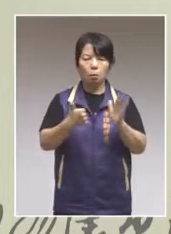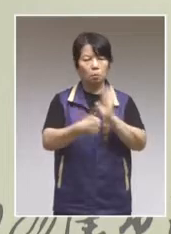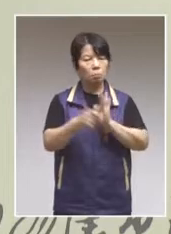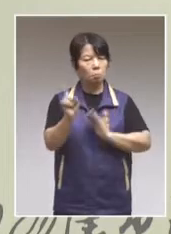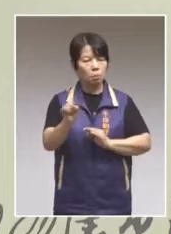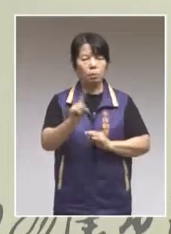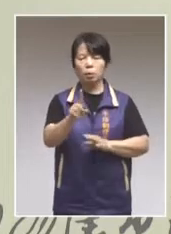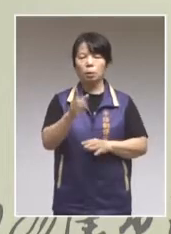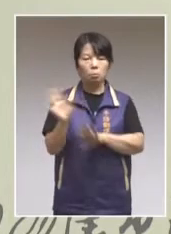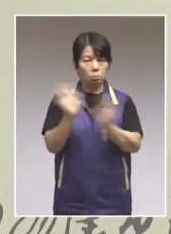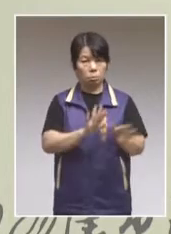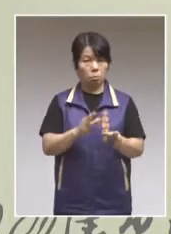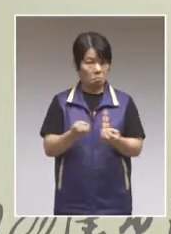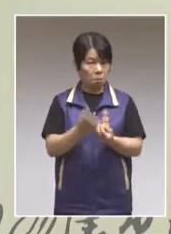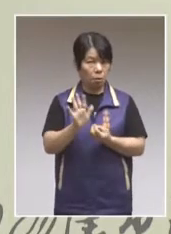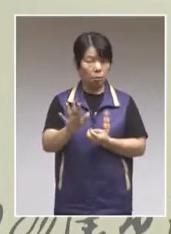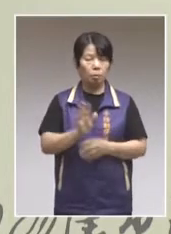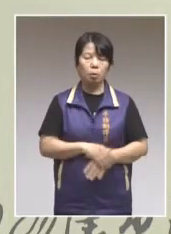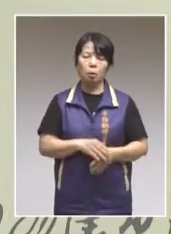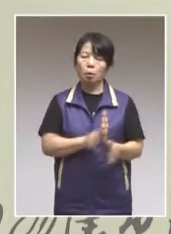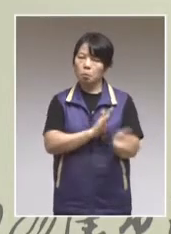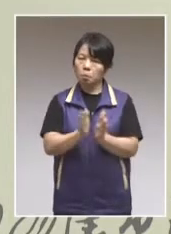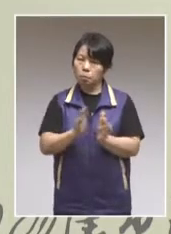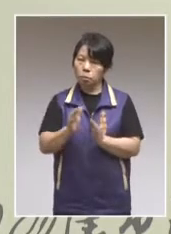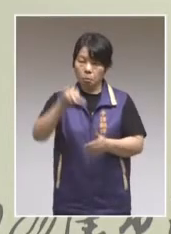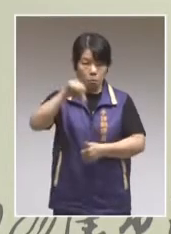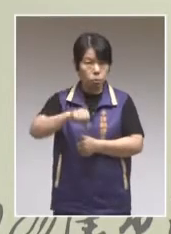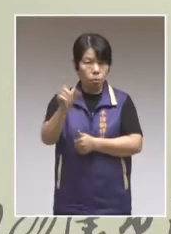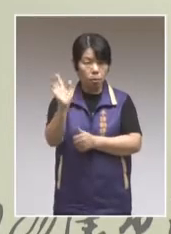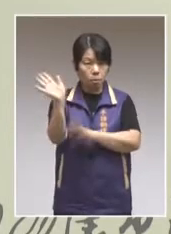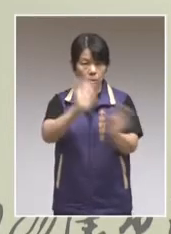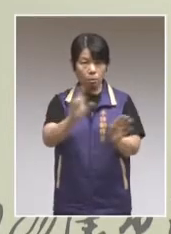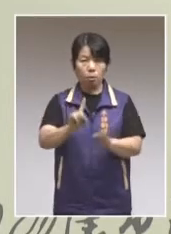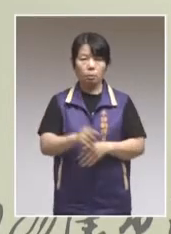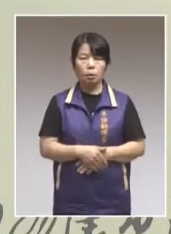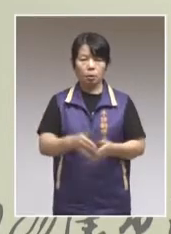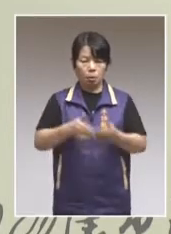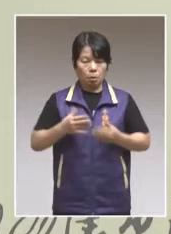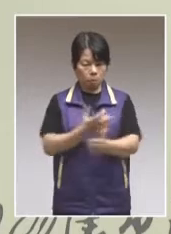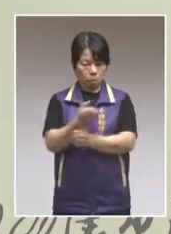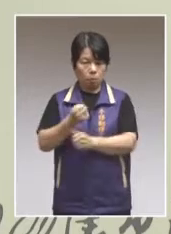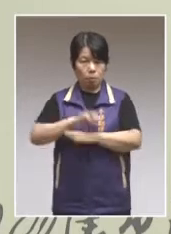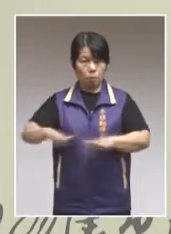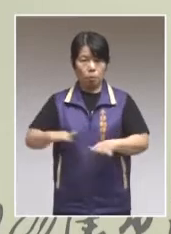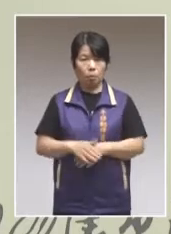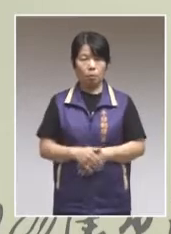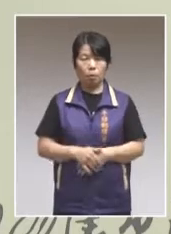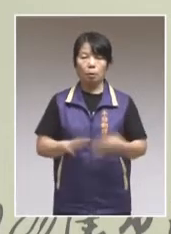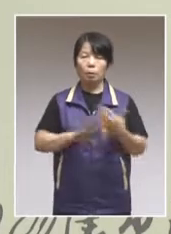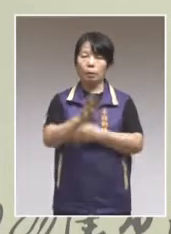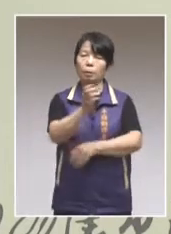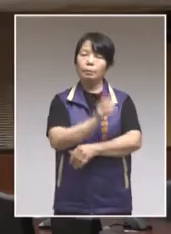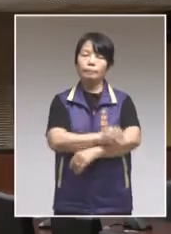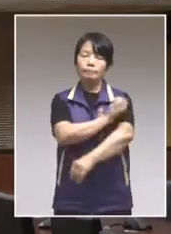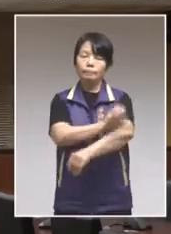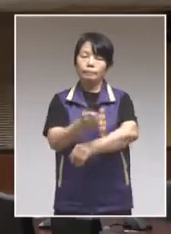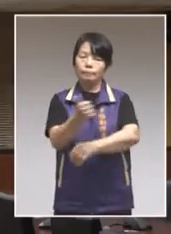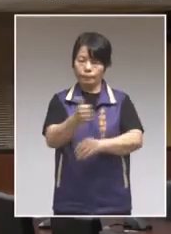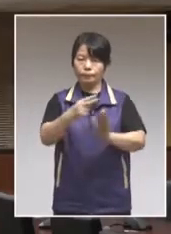种状况，好，那处置的部分好，我们也会随时的来做掌握，那其他的部分我请潘基正来做说